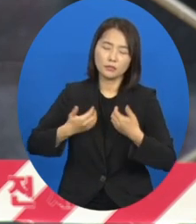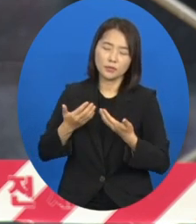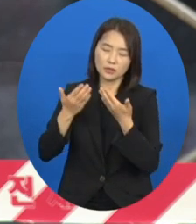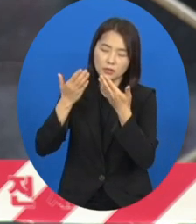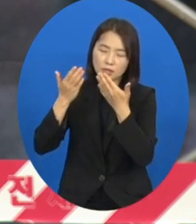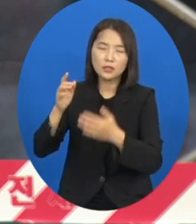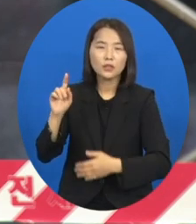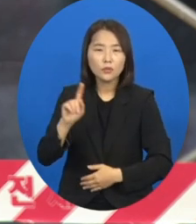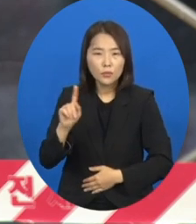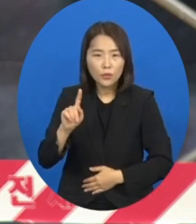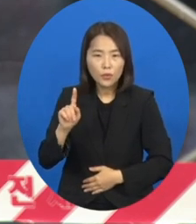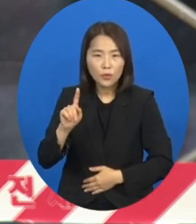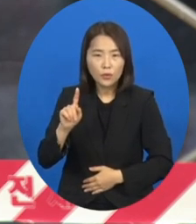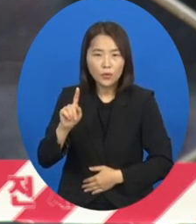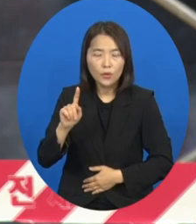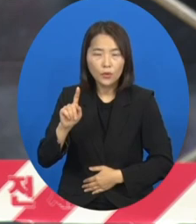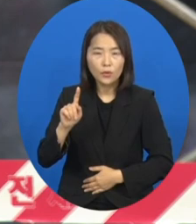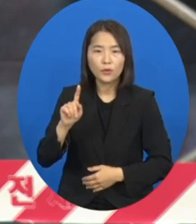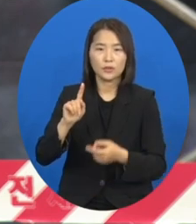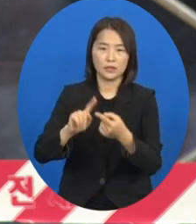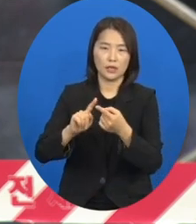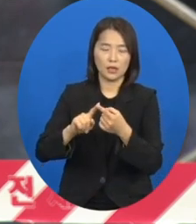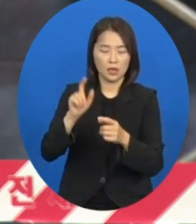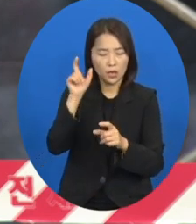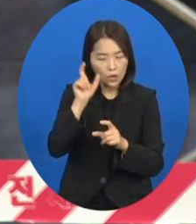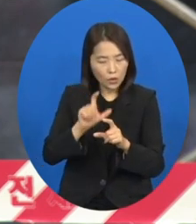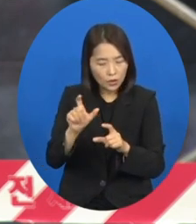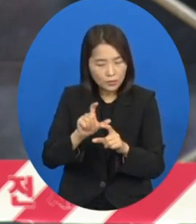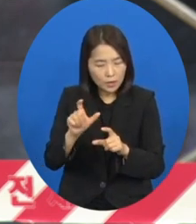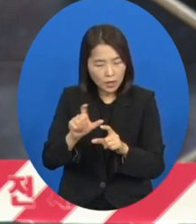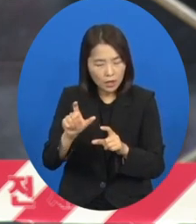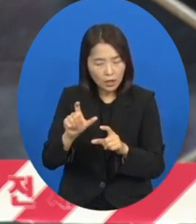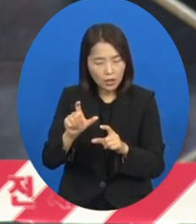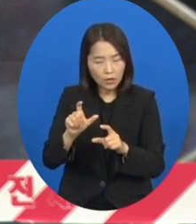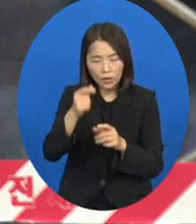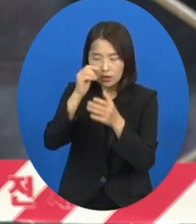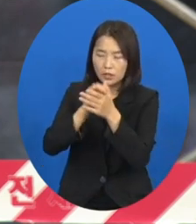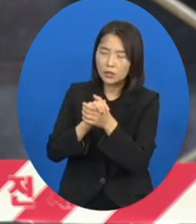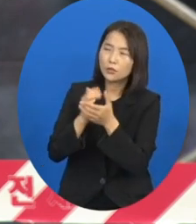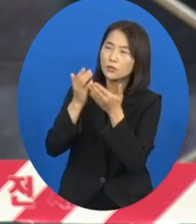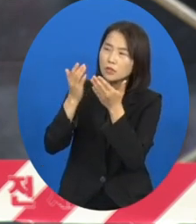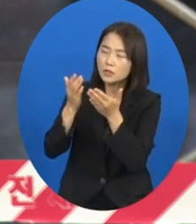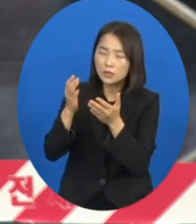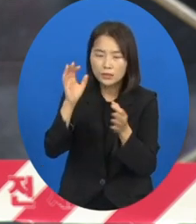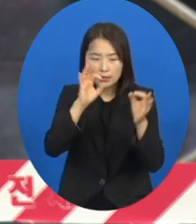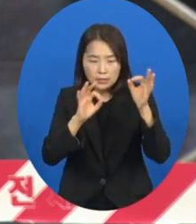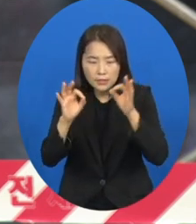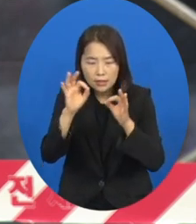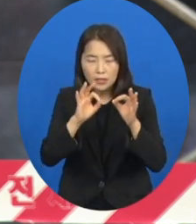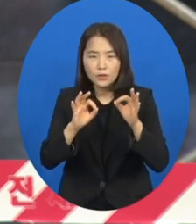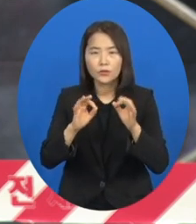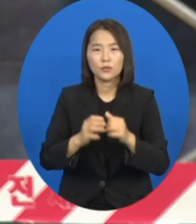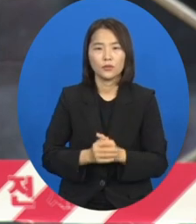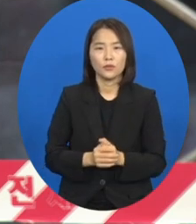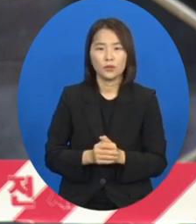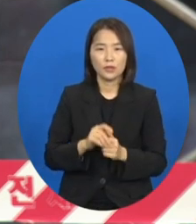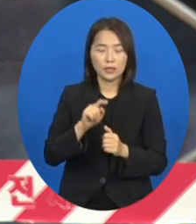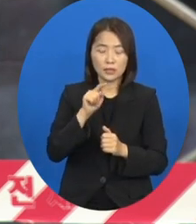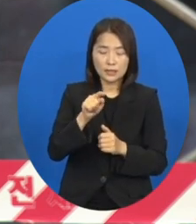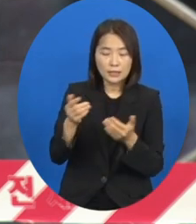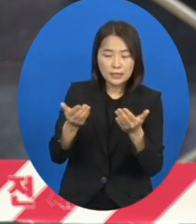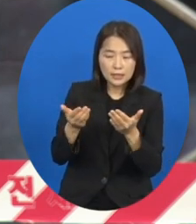있는 것이 무엇일까에 대해서 고민하고 구하고 찾고 바라면서 그 일을